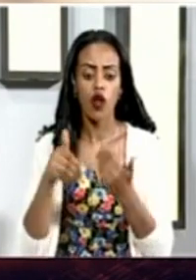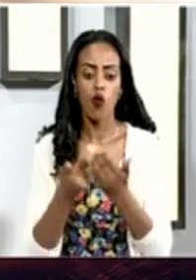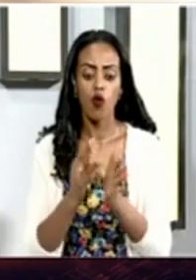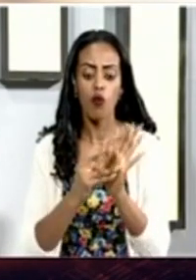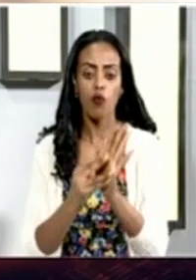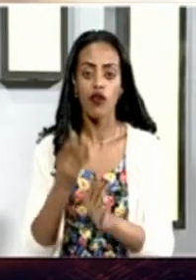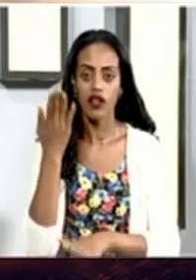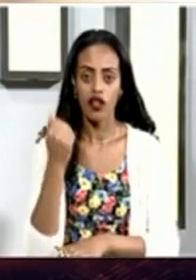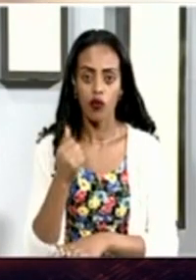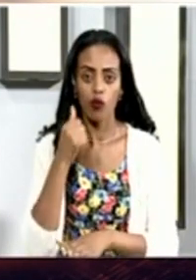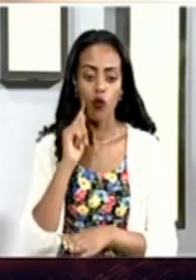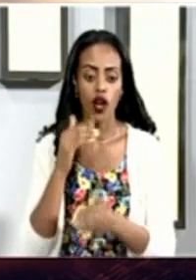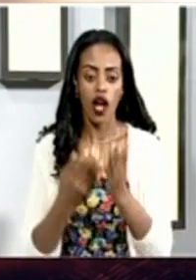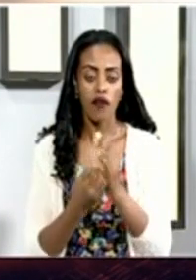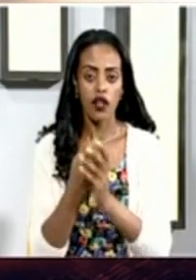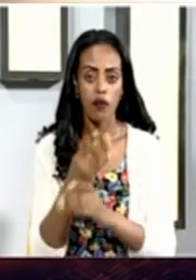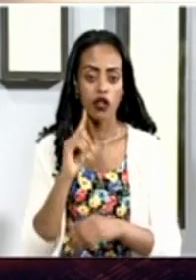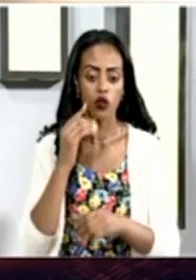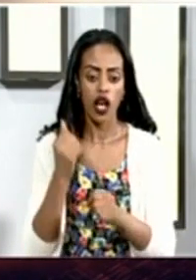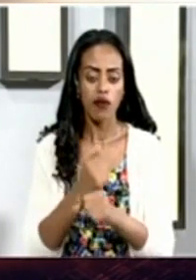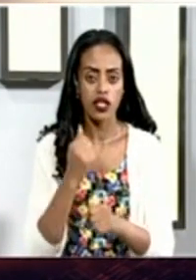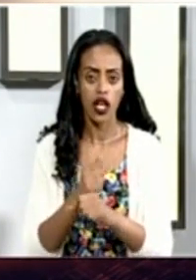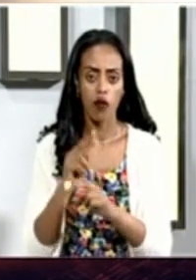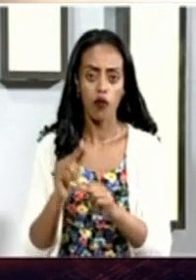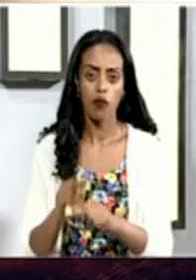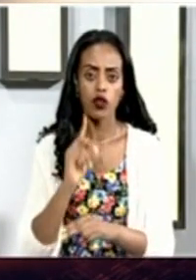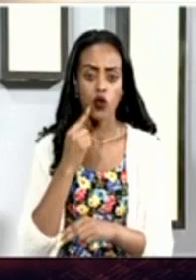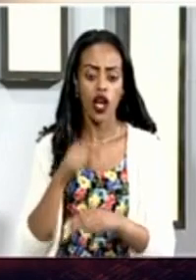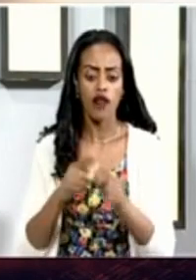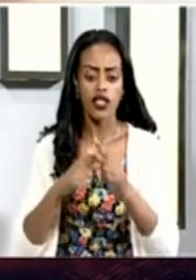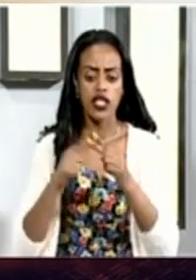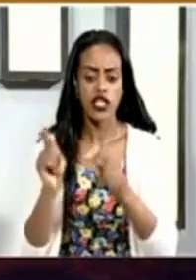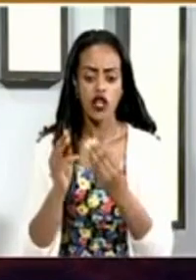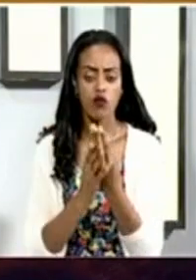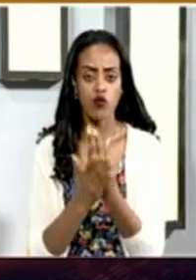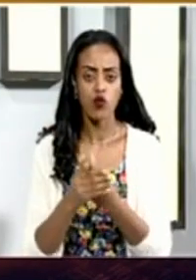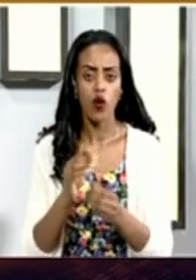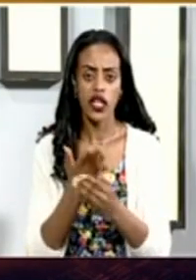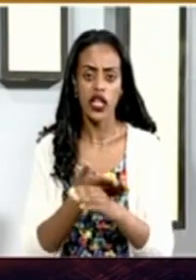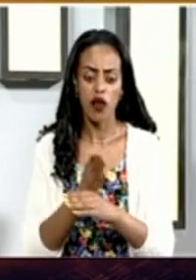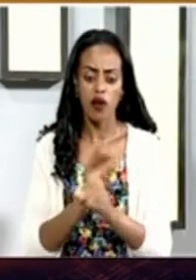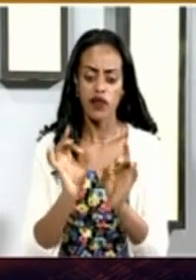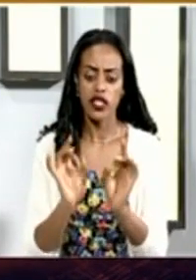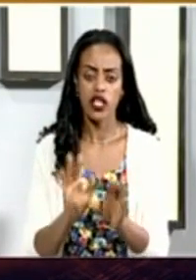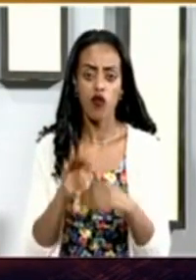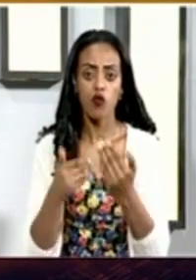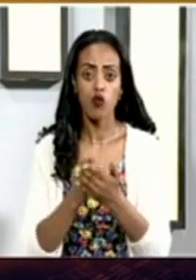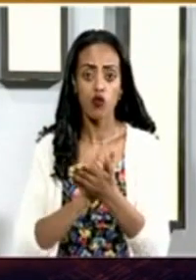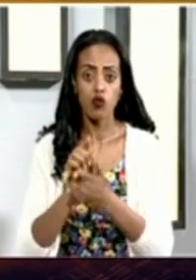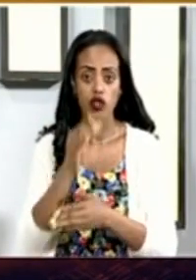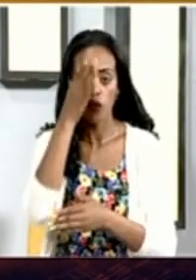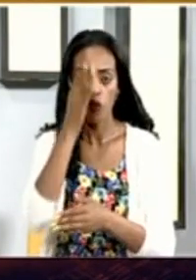ሞዴል ነይሮም። ዋላፍቲ ልምዓት፣ ዋላፍቲ ሰርሕኻ ምልዋጥ፣ ዋላፍቲ ስደት ምፅያፍ፣ ልመና ምፅያፍ ብፁእ ወቅዱስ አቡነ